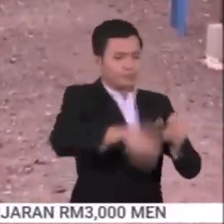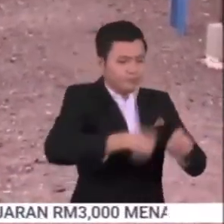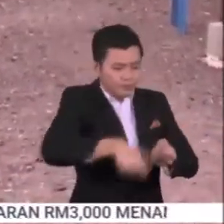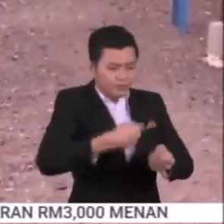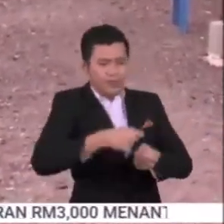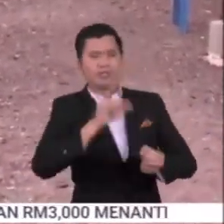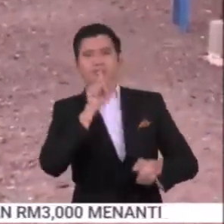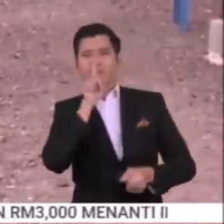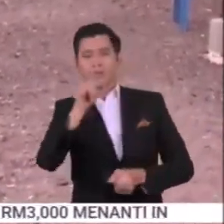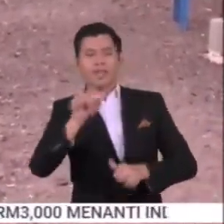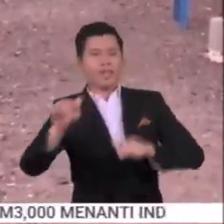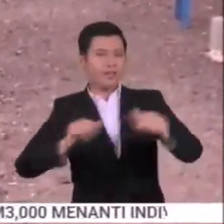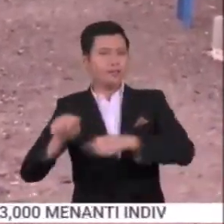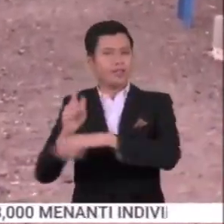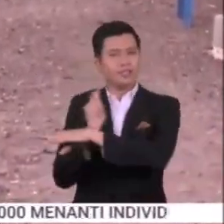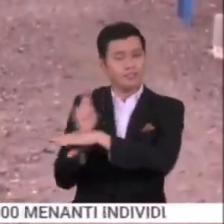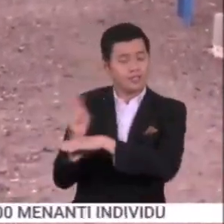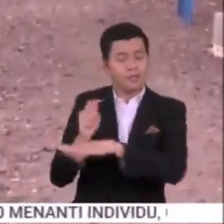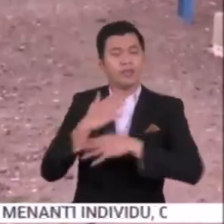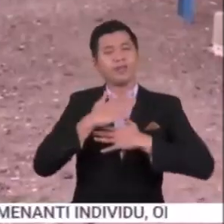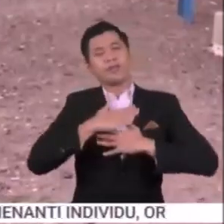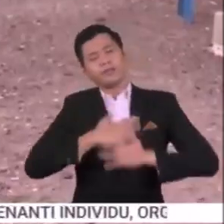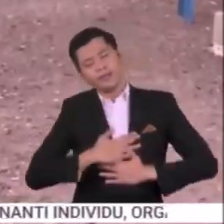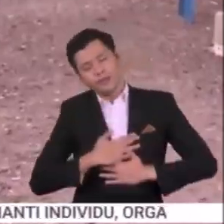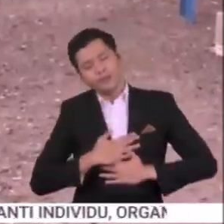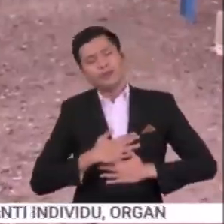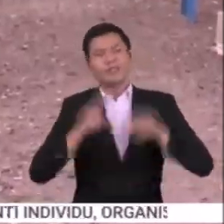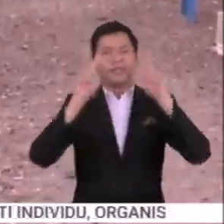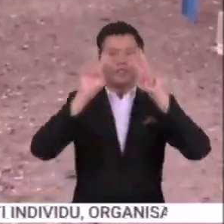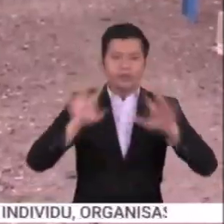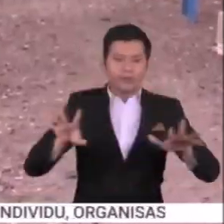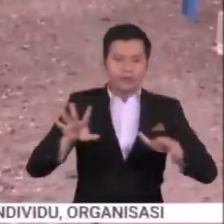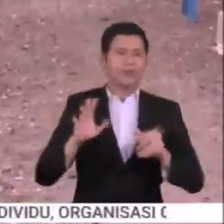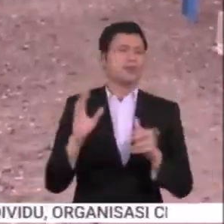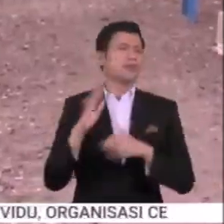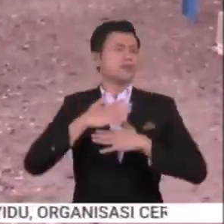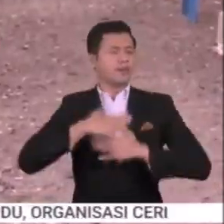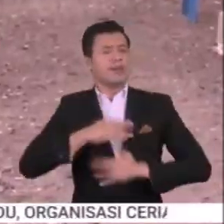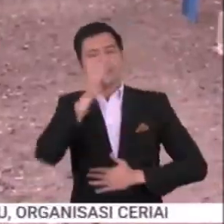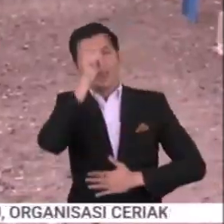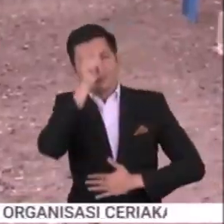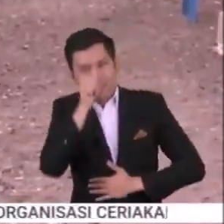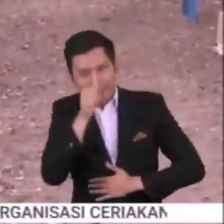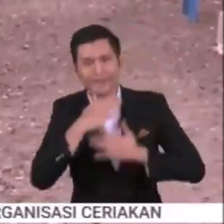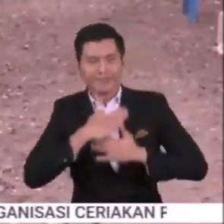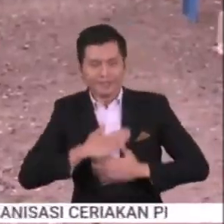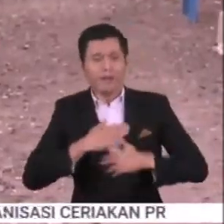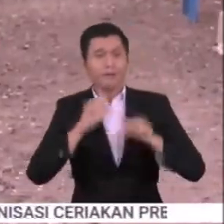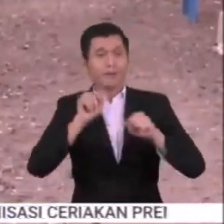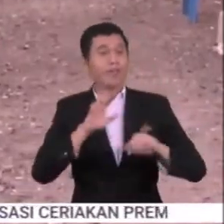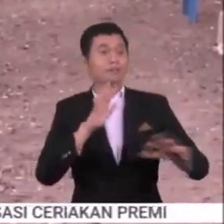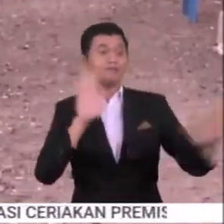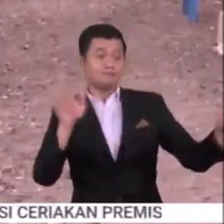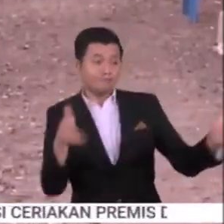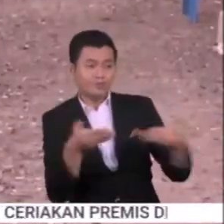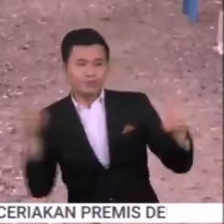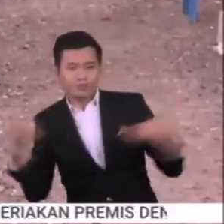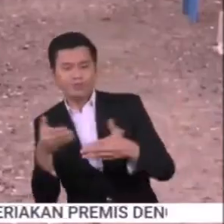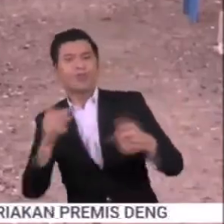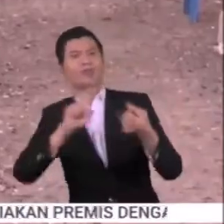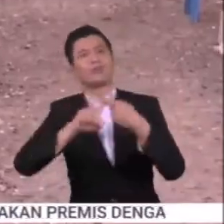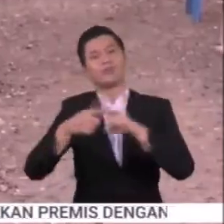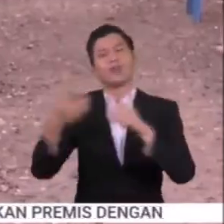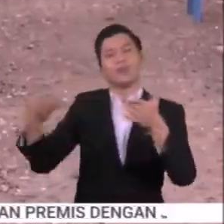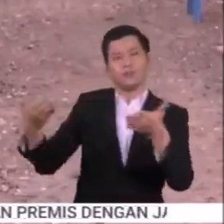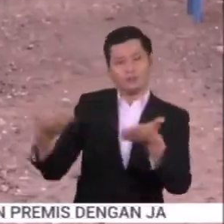merupakan satu bentuk terapi bagi mereka melegakan tekanan, belajar erti sabar selain menambah kenalan baru. Secara tidak langsung